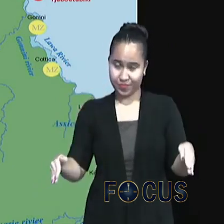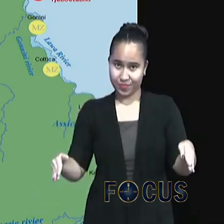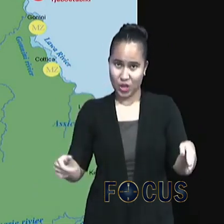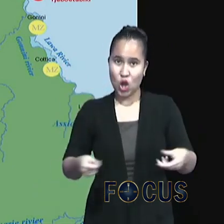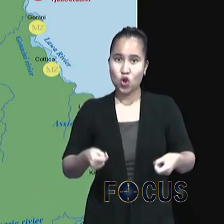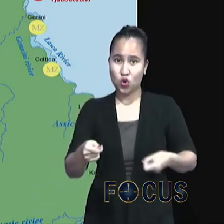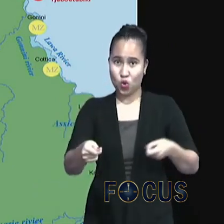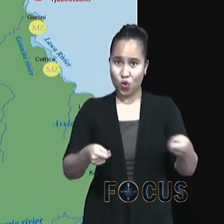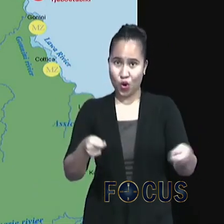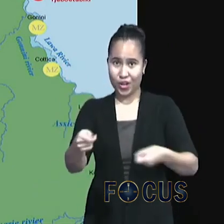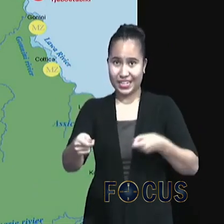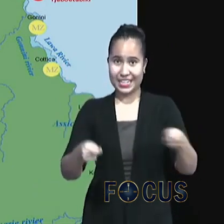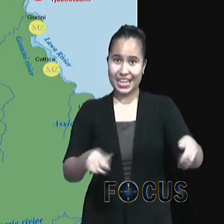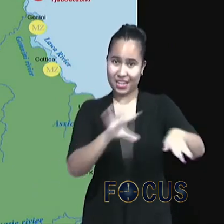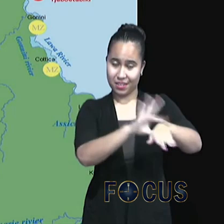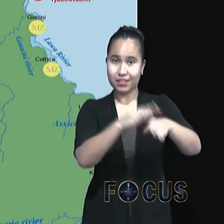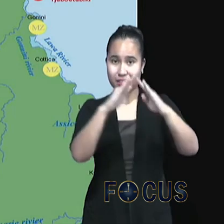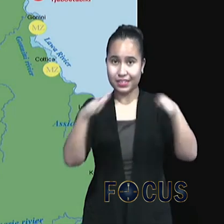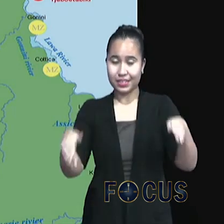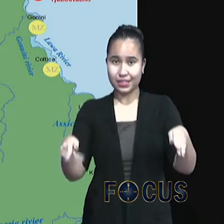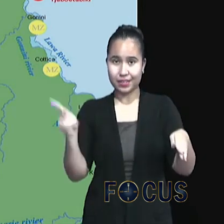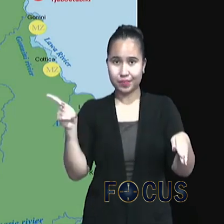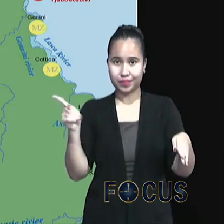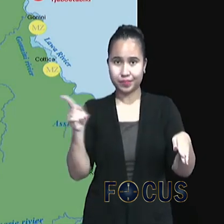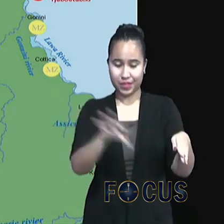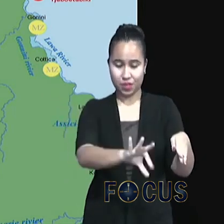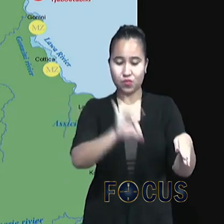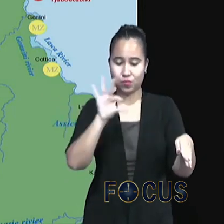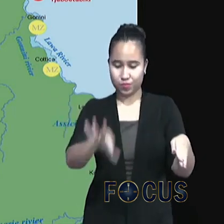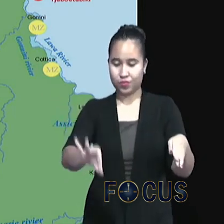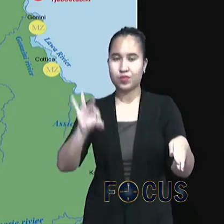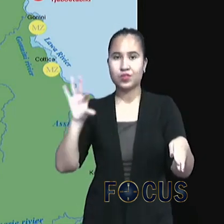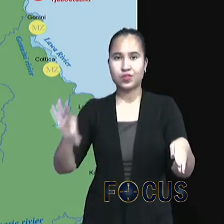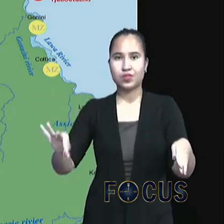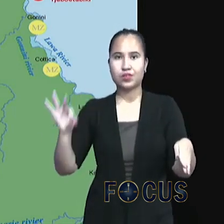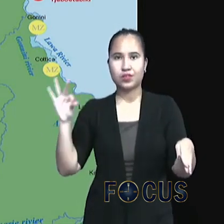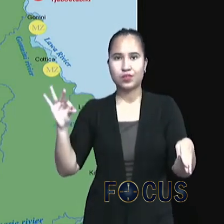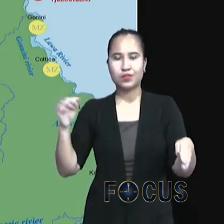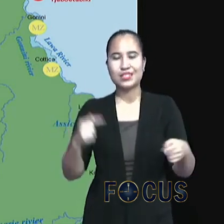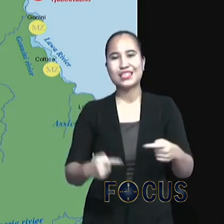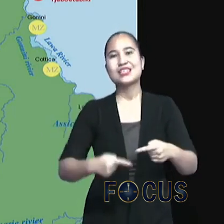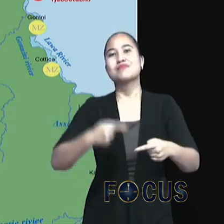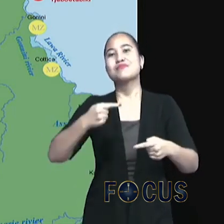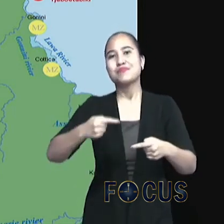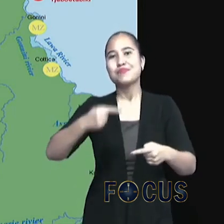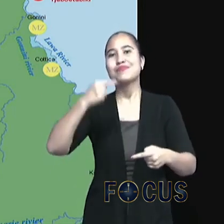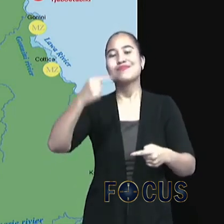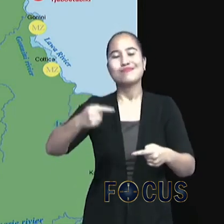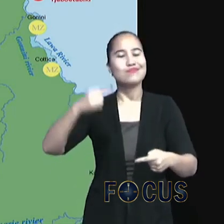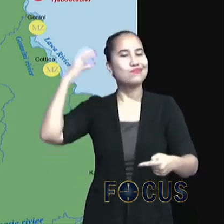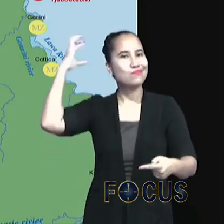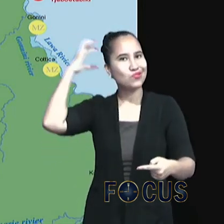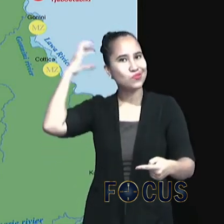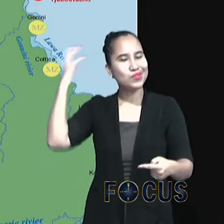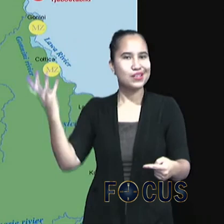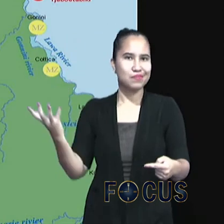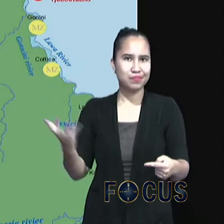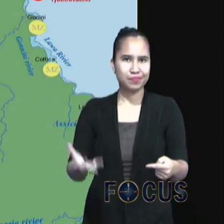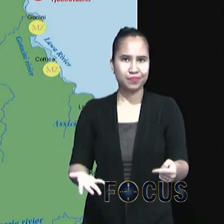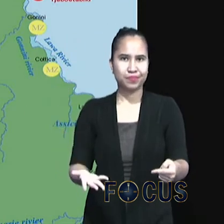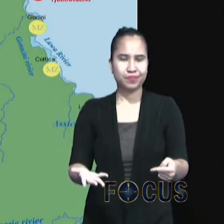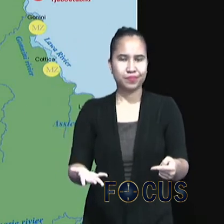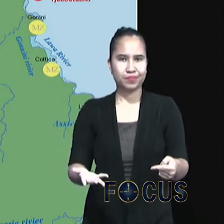coördinerende polyklinieken. Vanwege de groeiende dreiging en ik kom later hierop terug, de